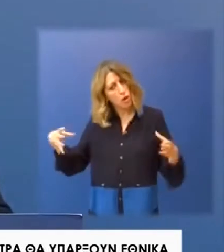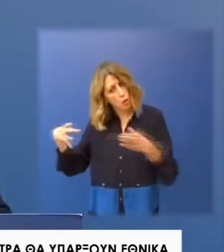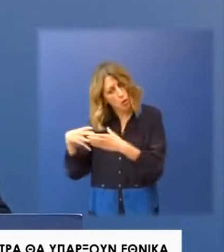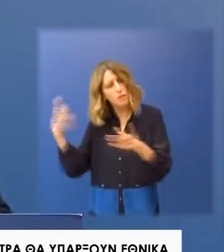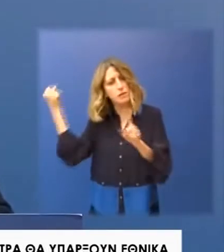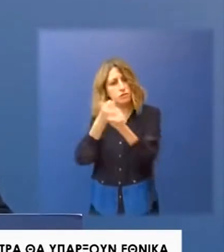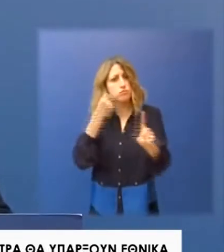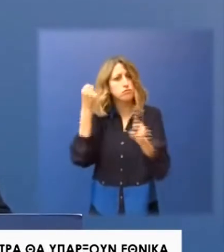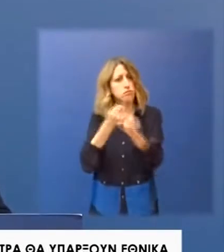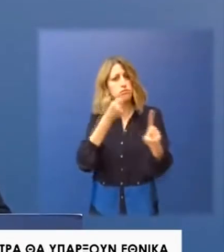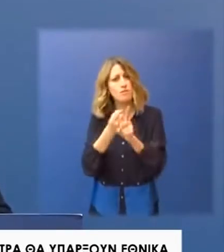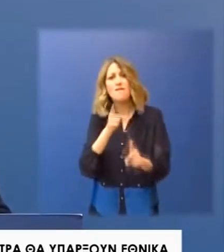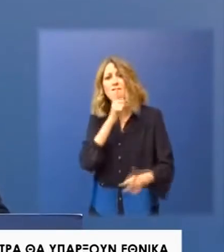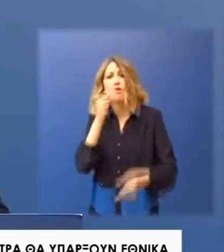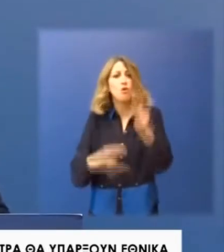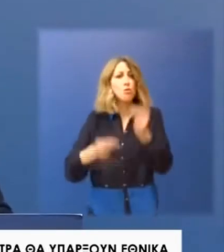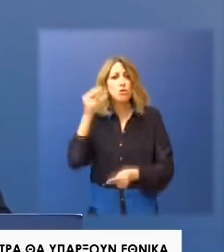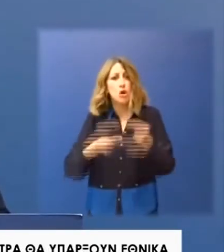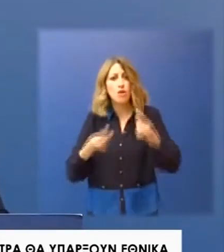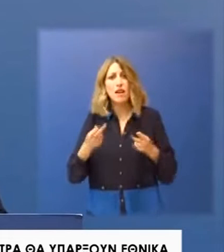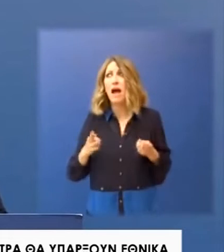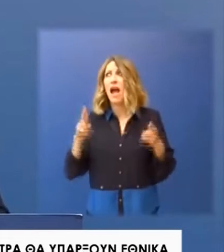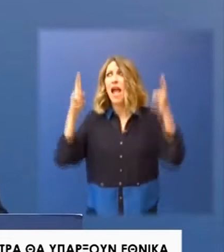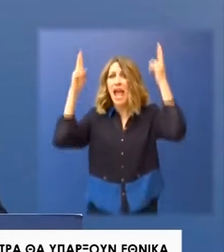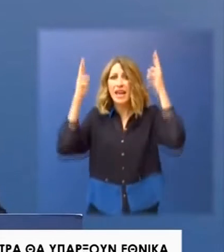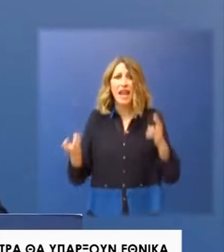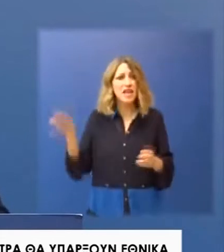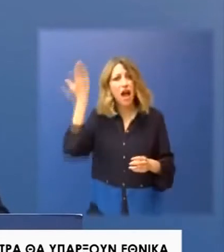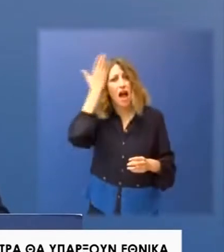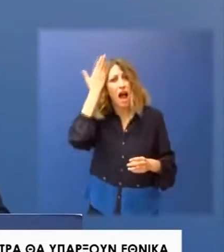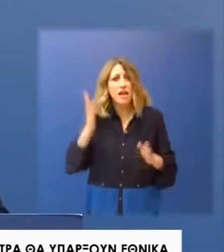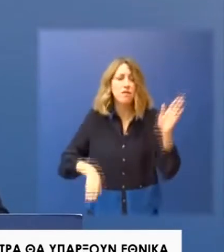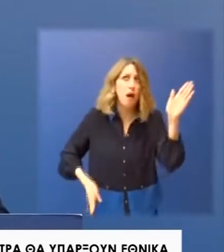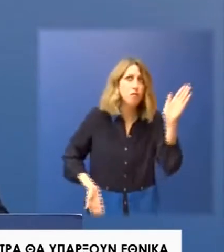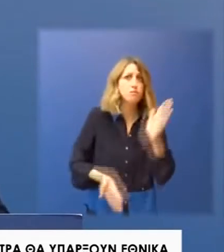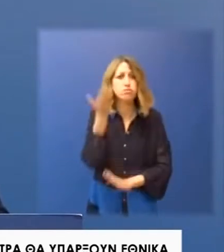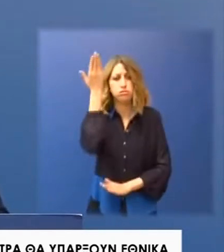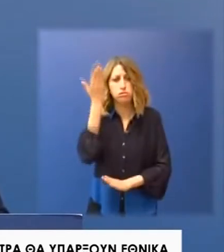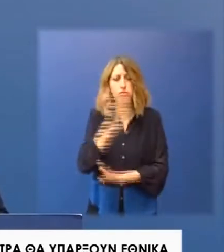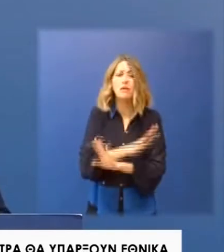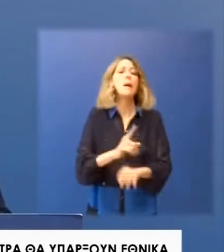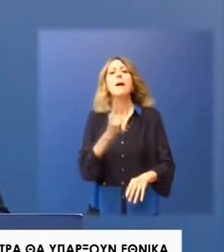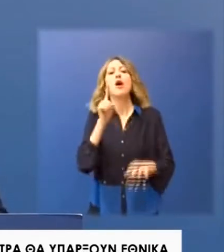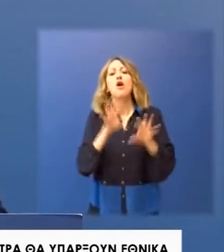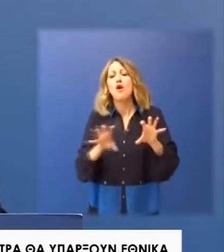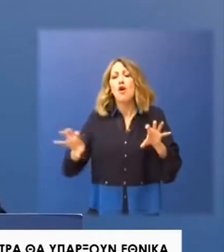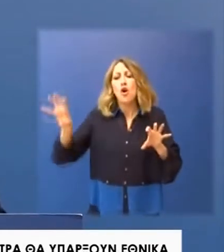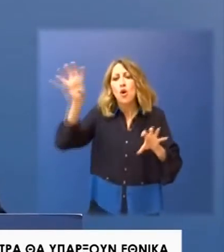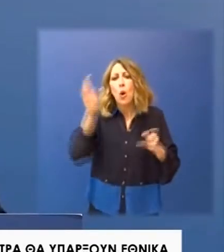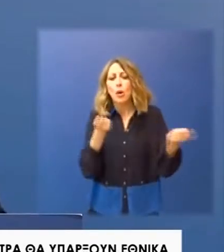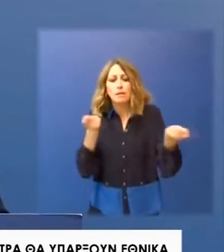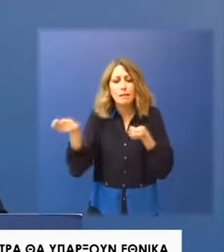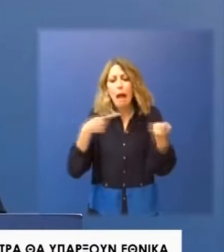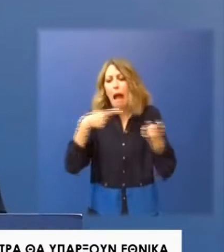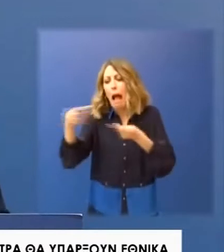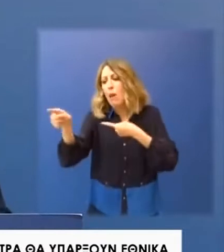μπορεί να αντιμετωπιστεί αποτελεσματικά μεμονωμένα. Είναι δεδομένο ότι κανένας εθνικός προϋπολογισμός σε καμία χώρα δεν μπορεί να σηκώσει ένα